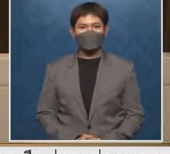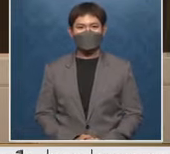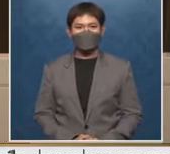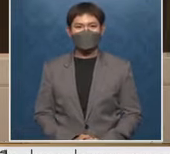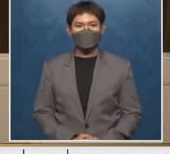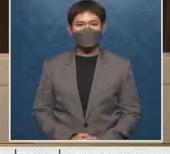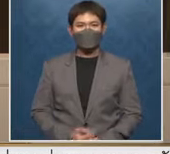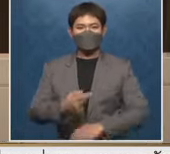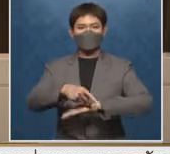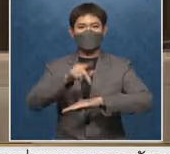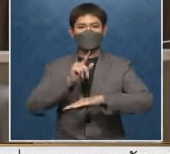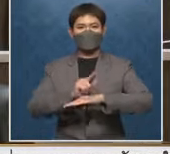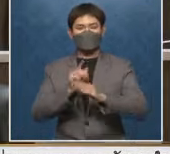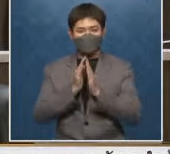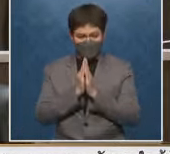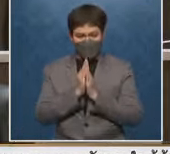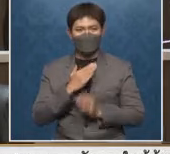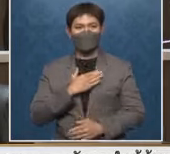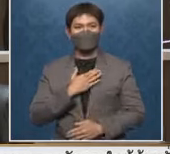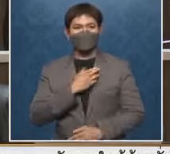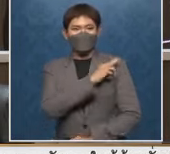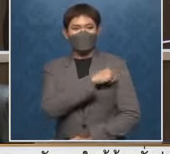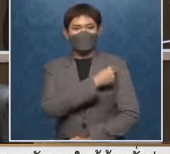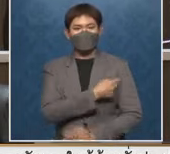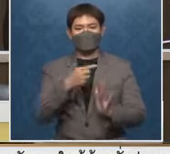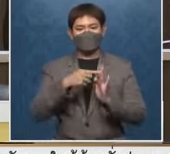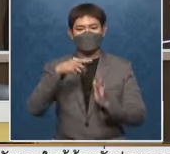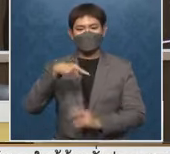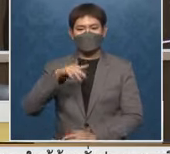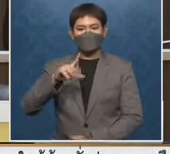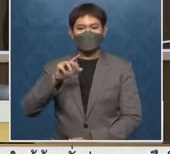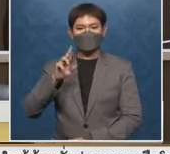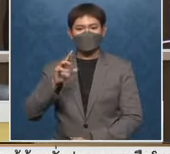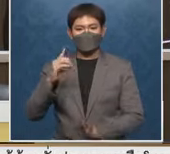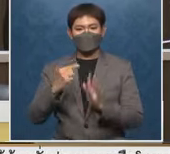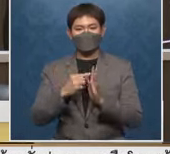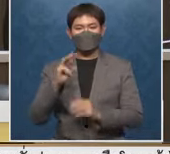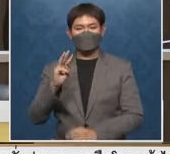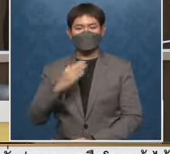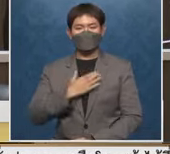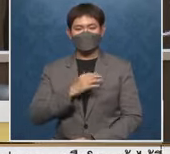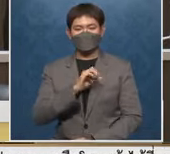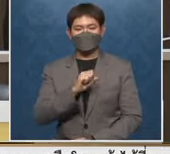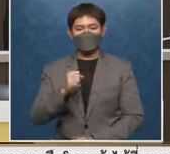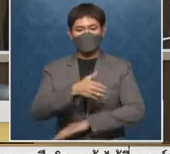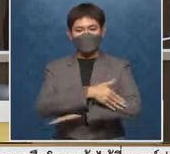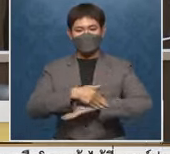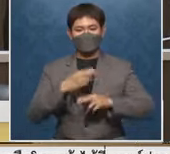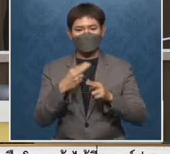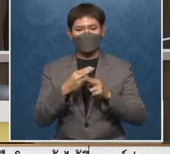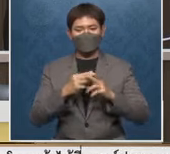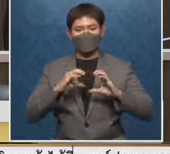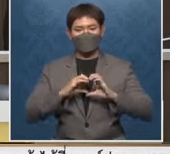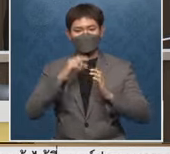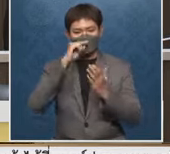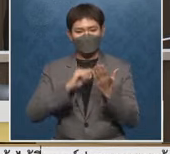เรียนท่านประธานสภาที่เคารพดิฉันแพทย์หญิงเพชรดาวโตมีนาสมาชิกสภาผู้แทนราษฎรแบบบัญชีรายชื่อจากพรรคภูมิใจไทย